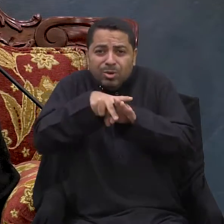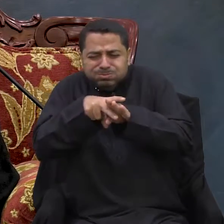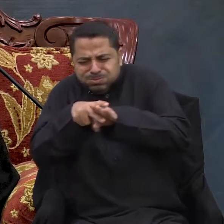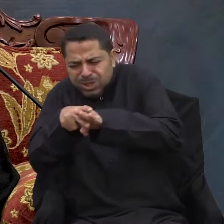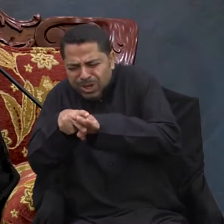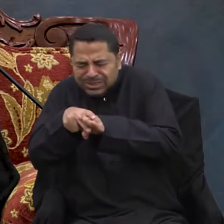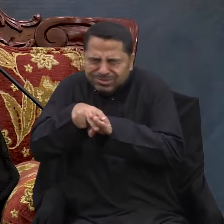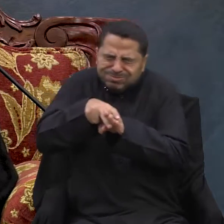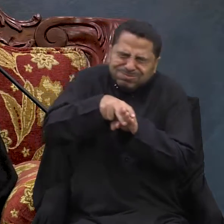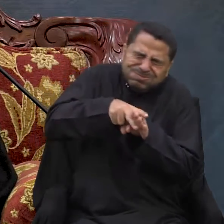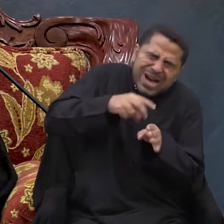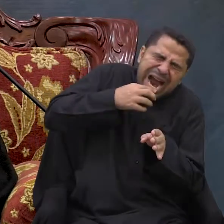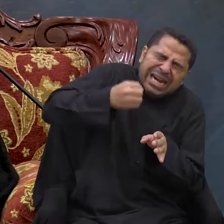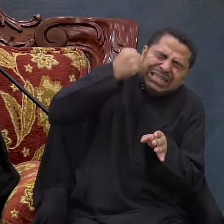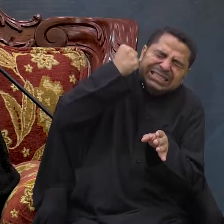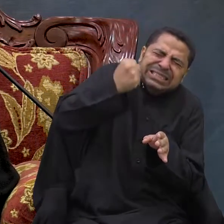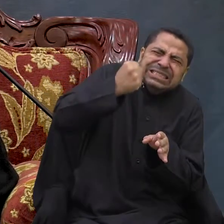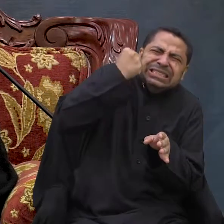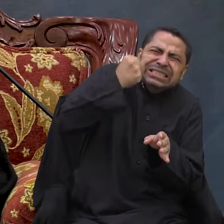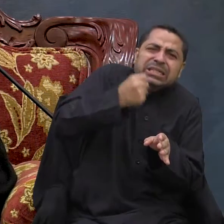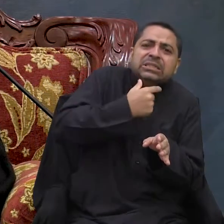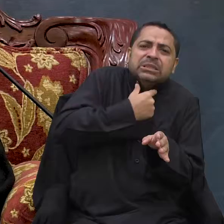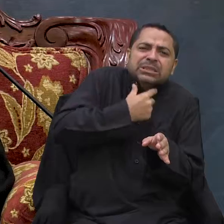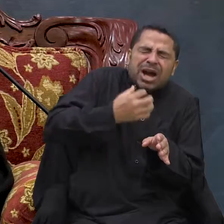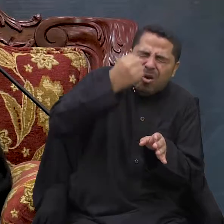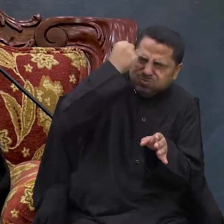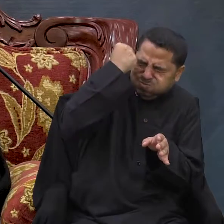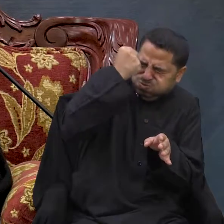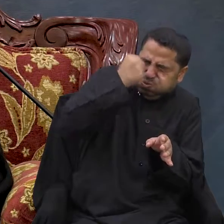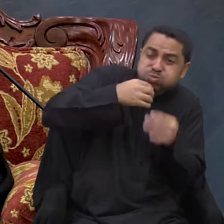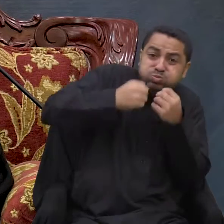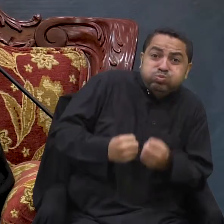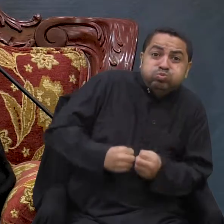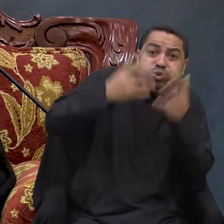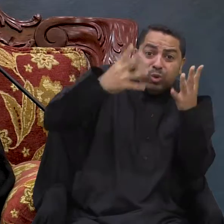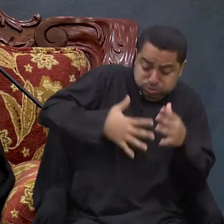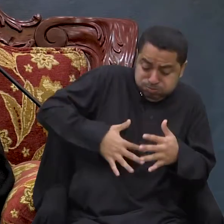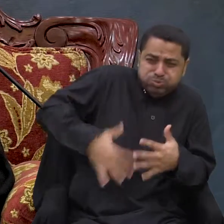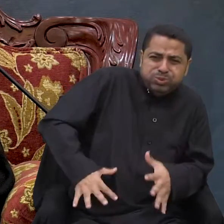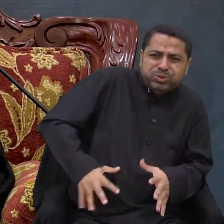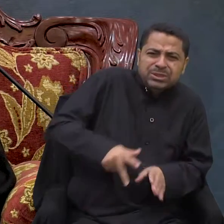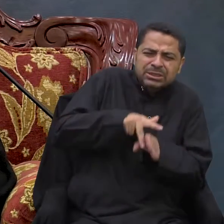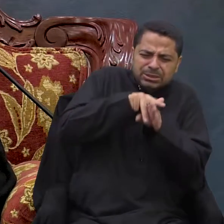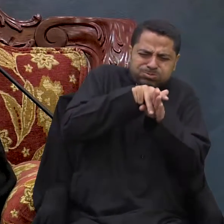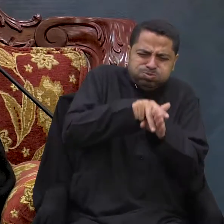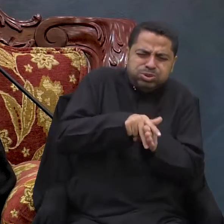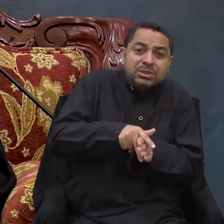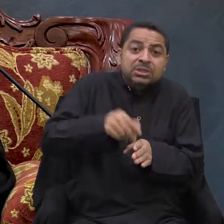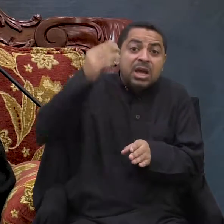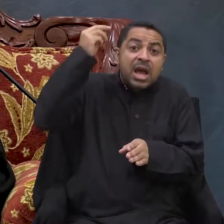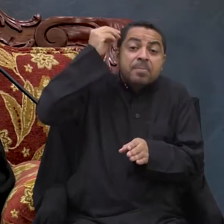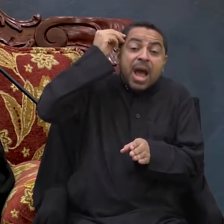وشمالا من شدة الظما ونزف الدماء. أدرك الفرس